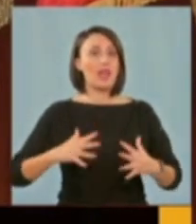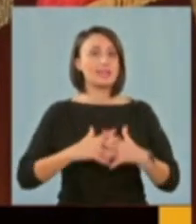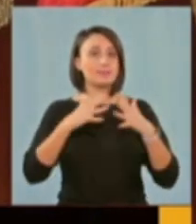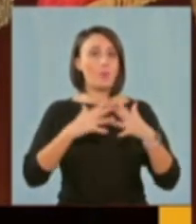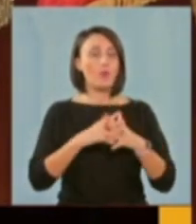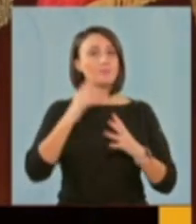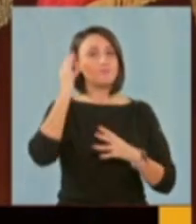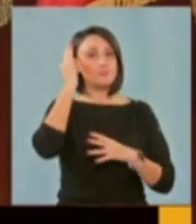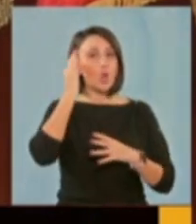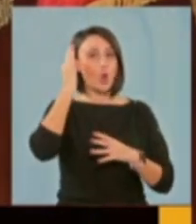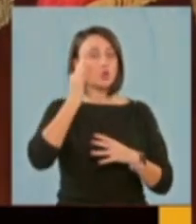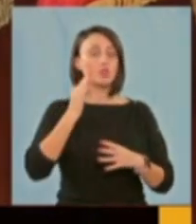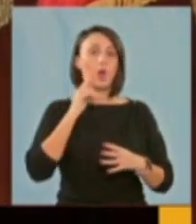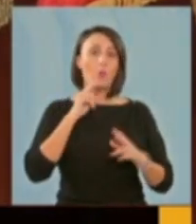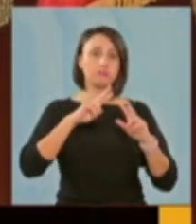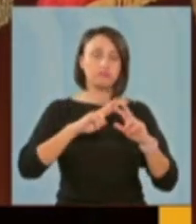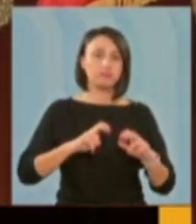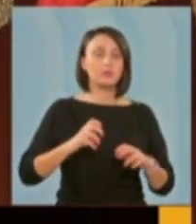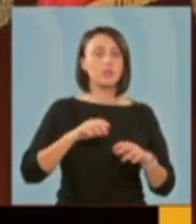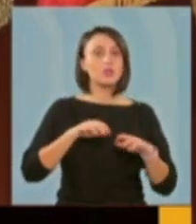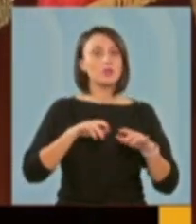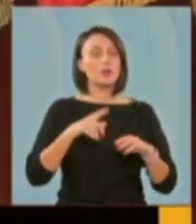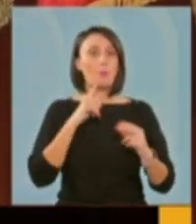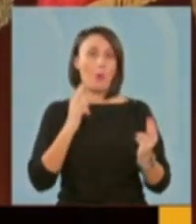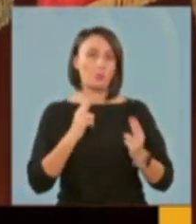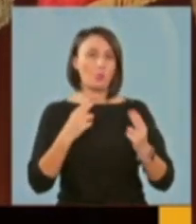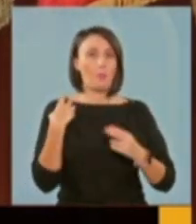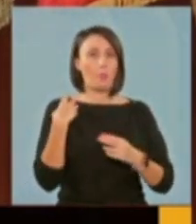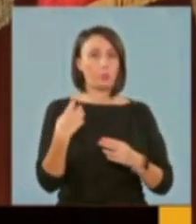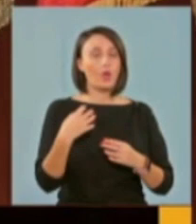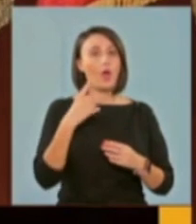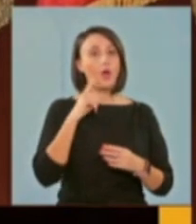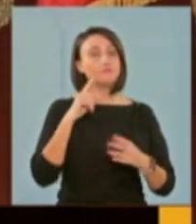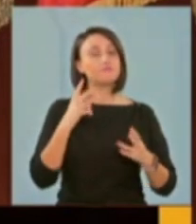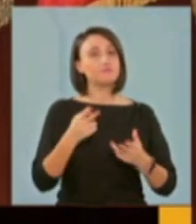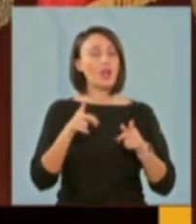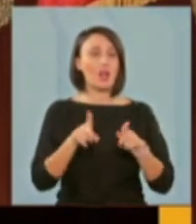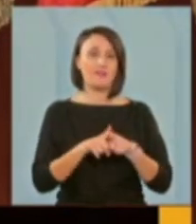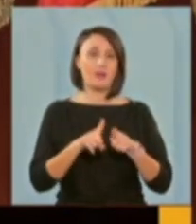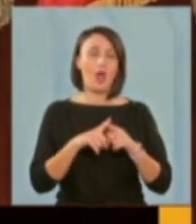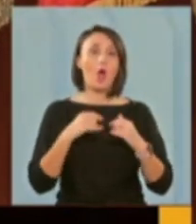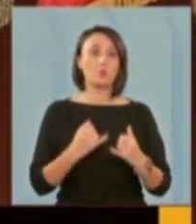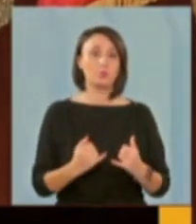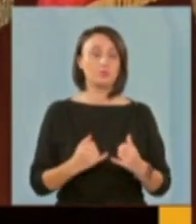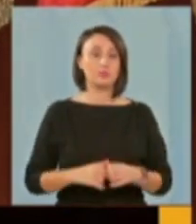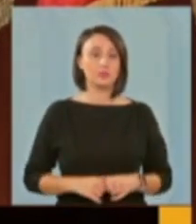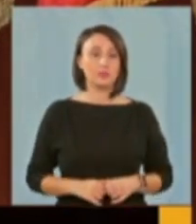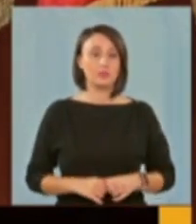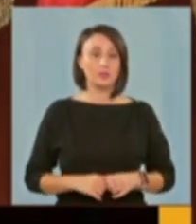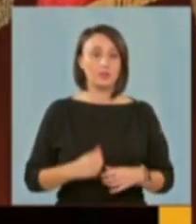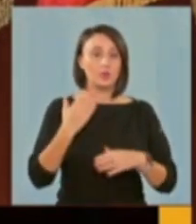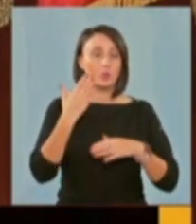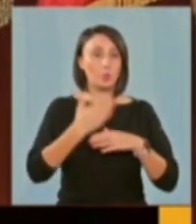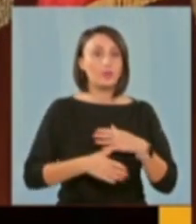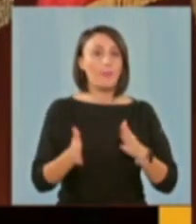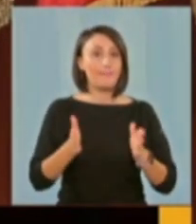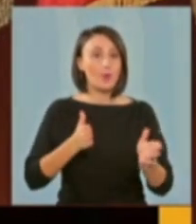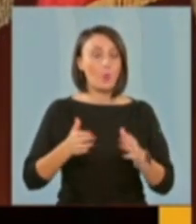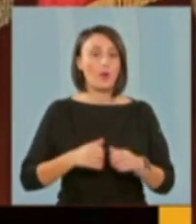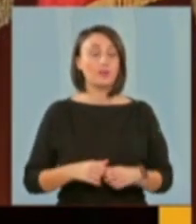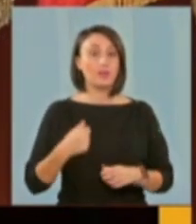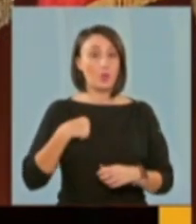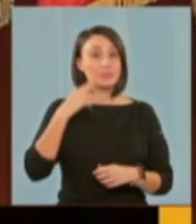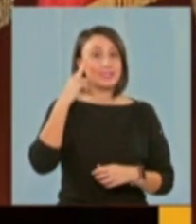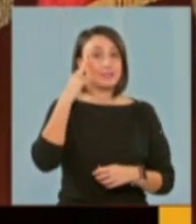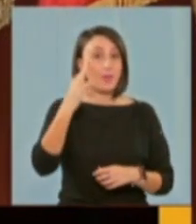psihologic, au studiat soft power și alte teme importante care țin de contemporaneitate, țin de ultima perioadă.